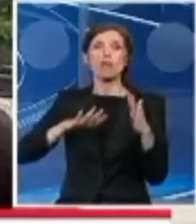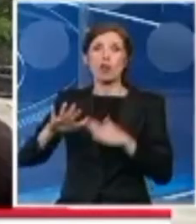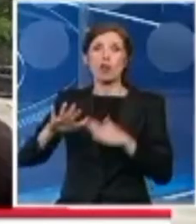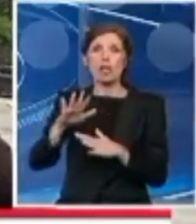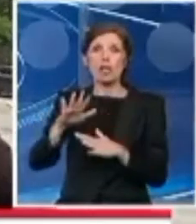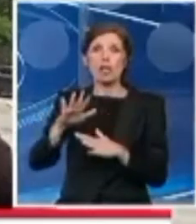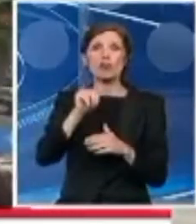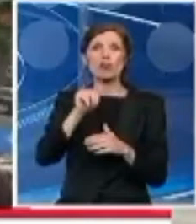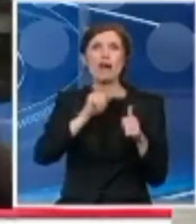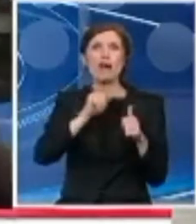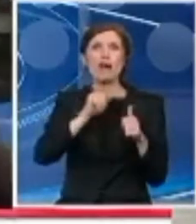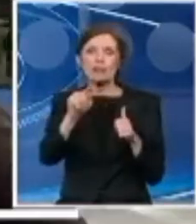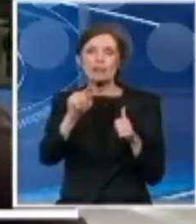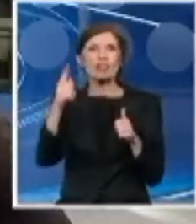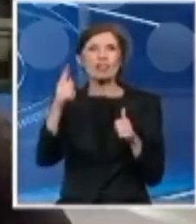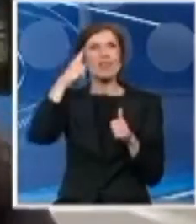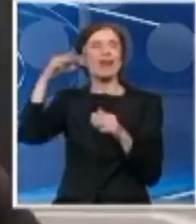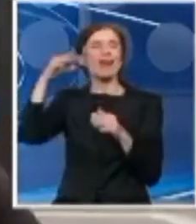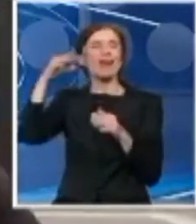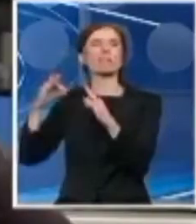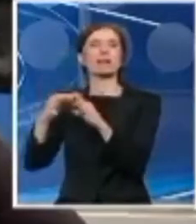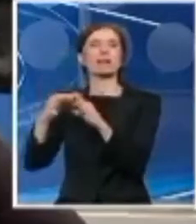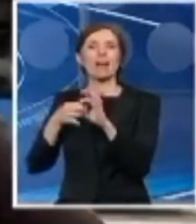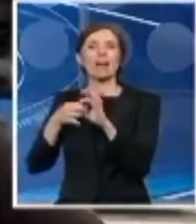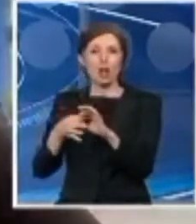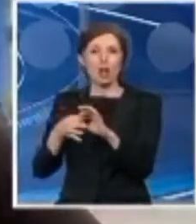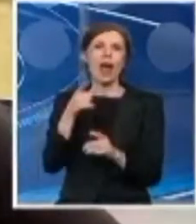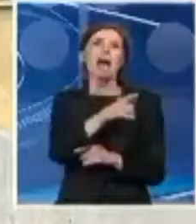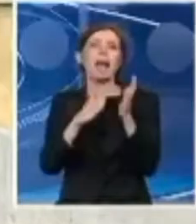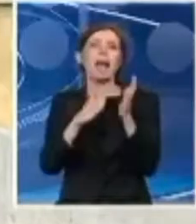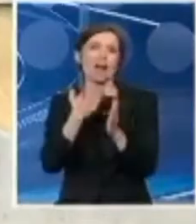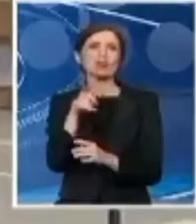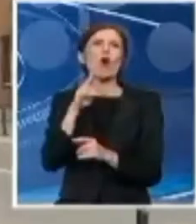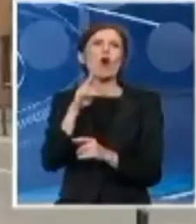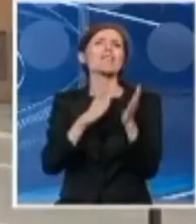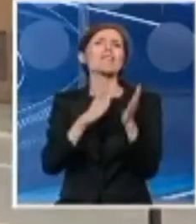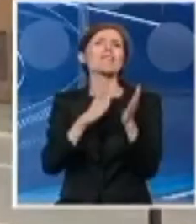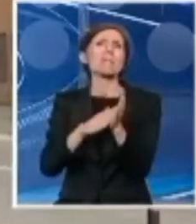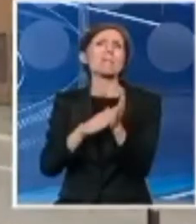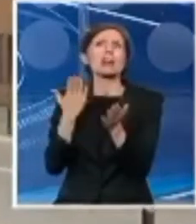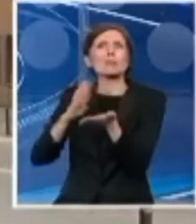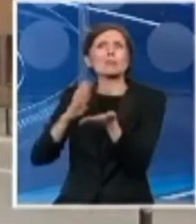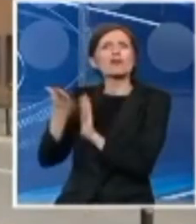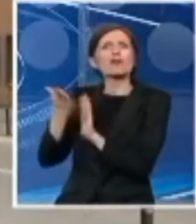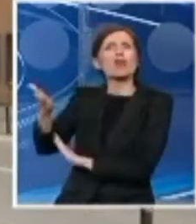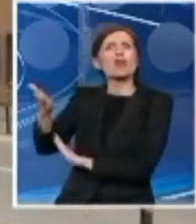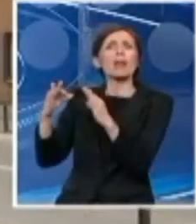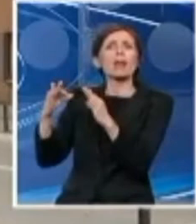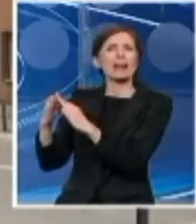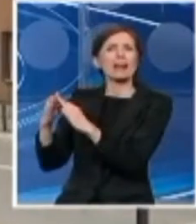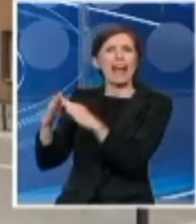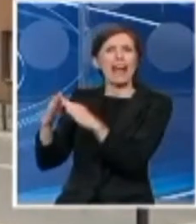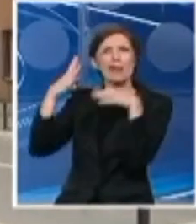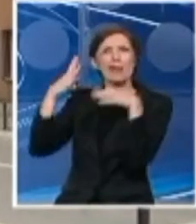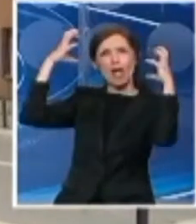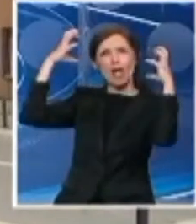Einštejnova žena. Oni su živjeli s početka 20. veka u Kisačkoj ulici, mislim da je bio broj 10.